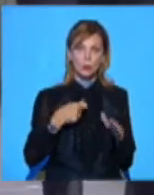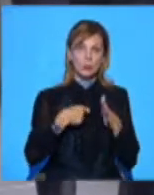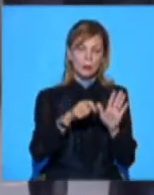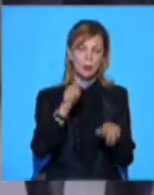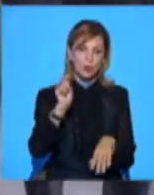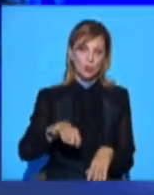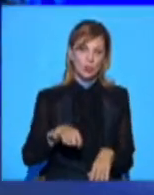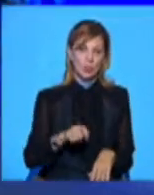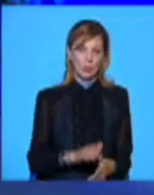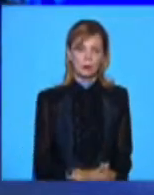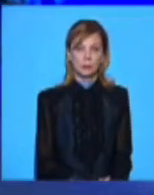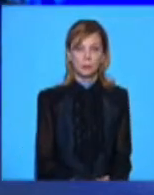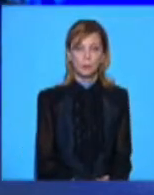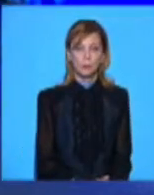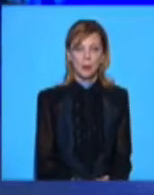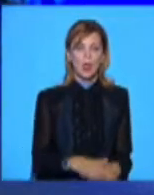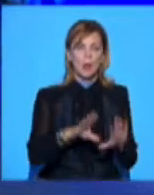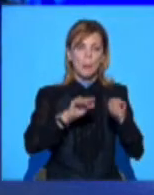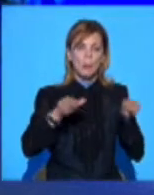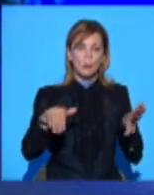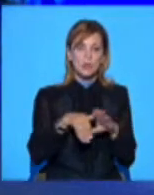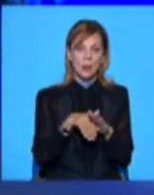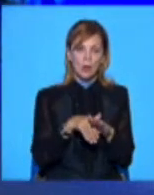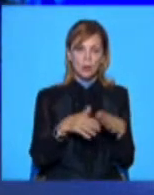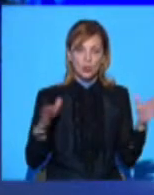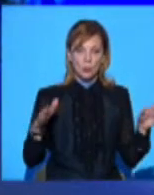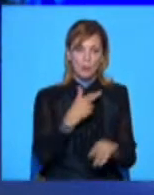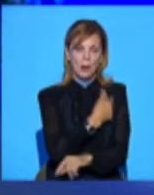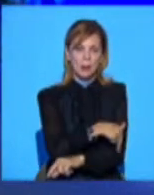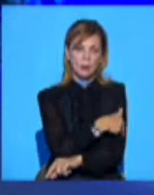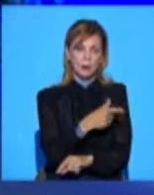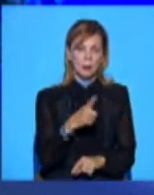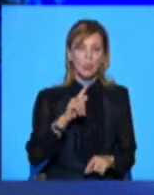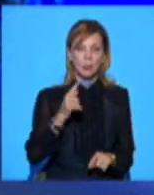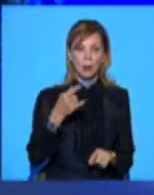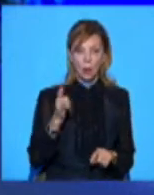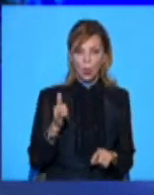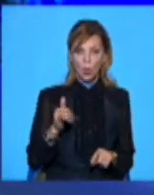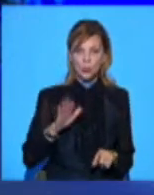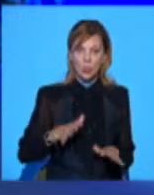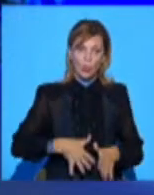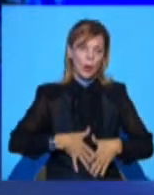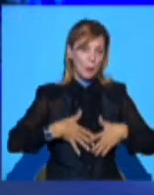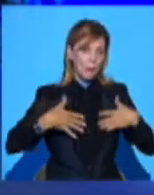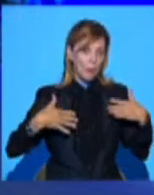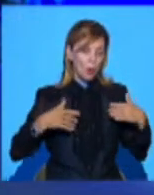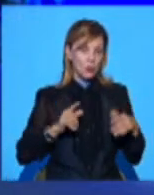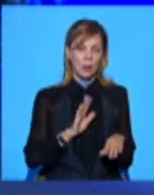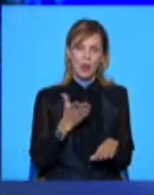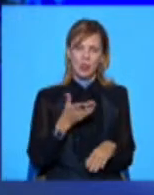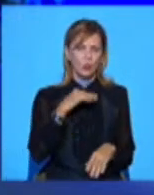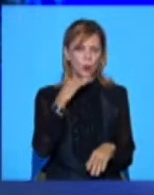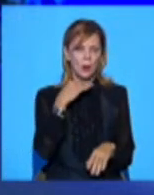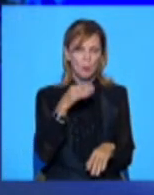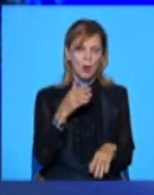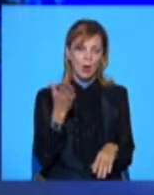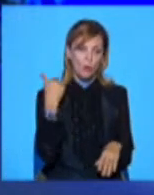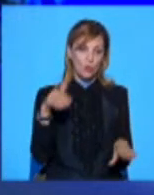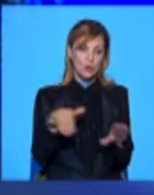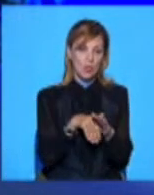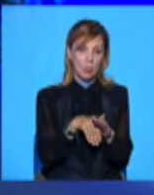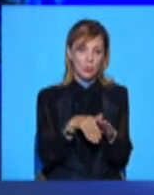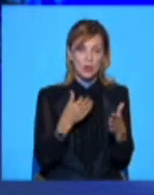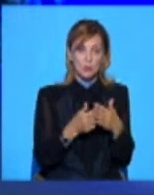Mehedinți. Zeci de angajați din cel mai mare spital din Gorj trec prin emoții deloc plăcute. Au fost angajați pe o